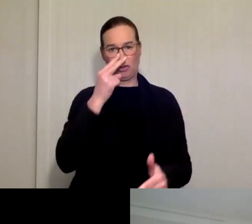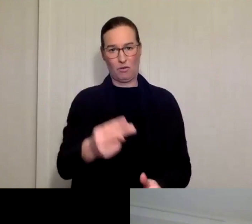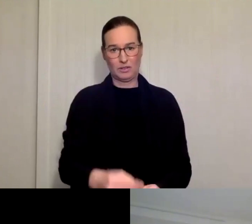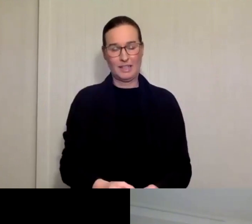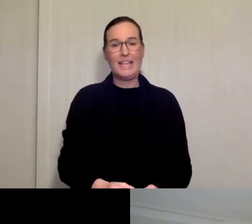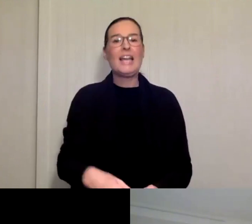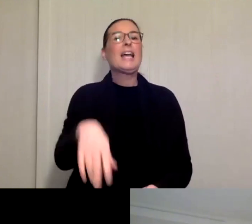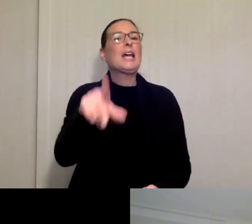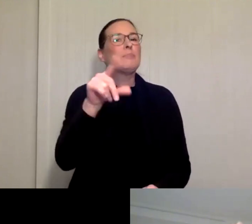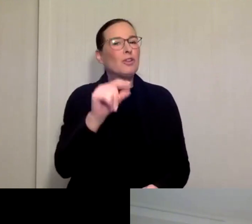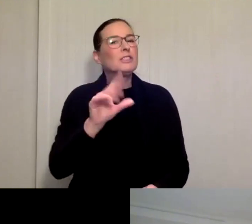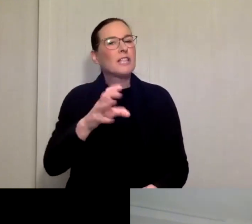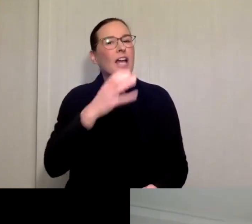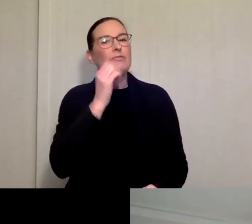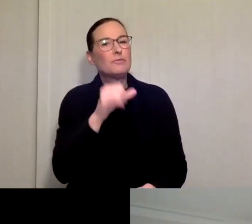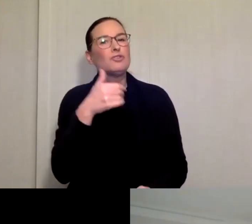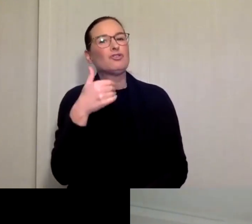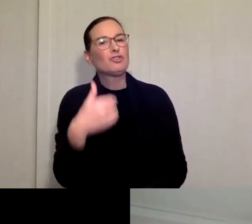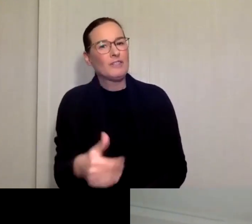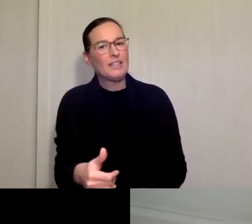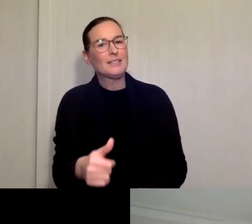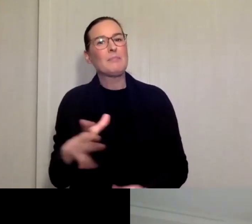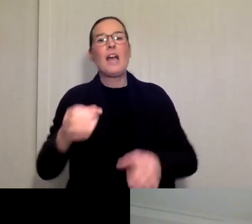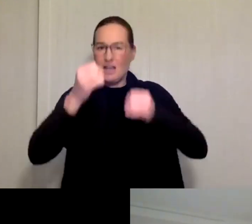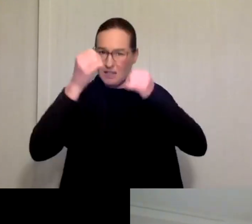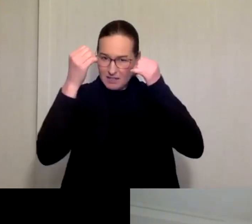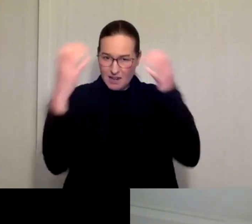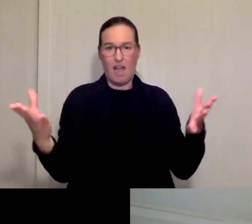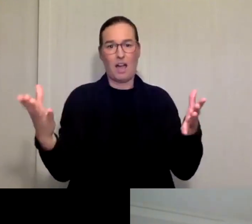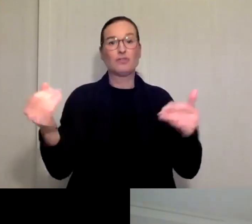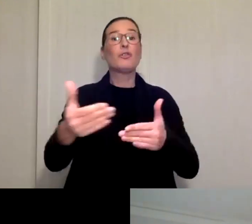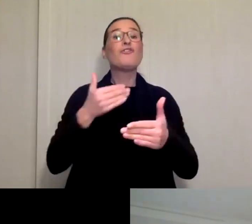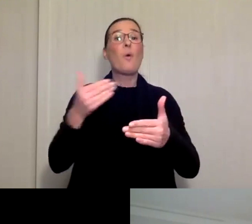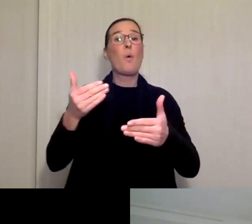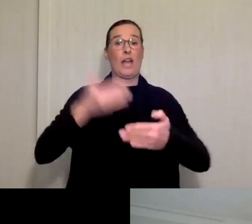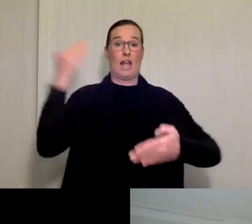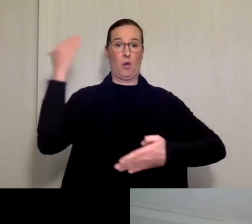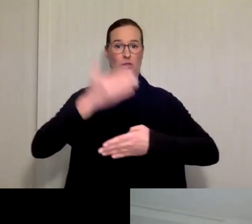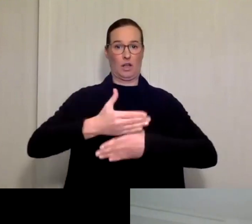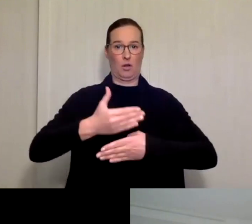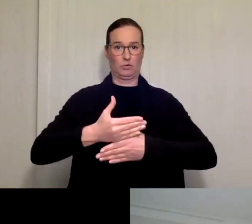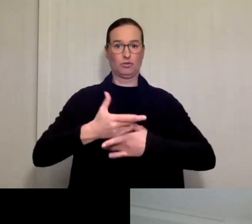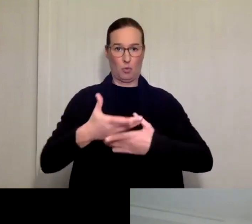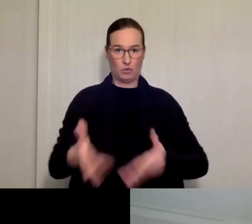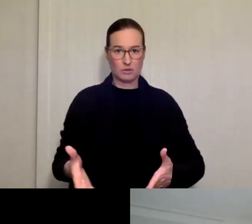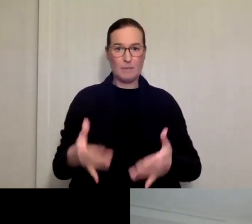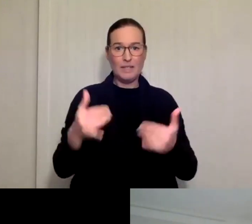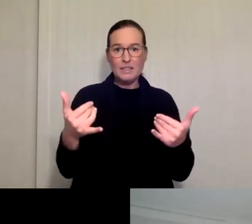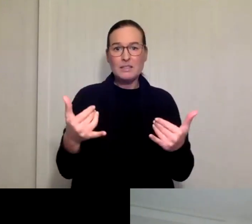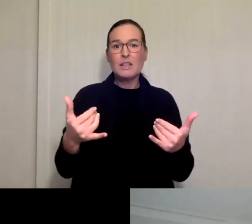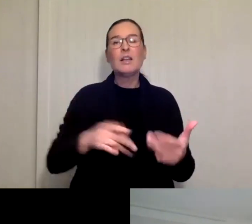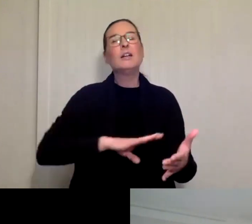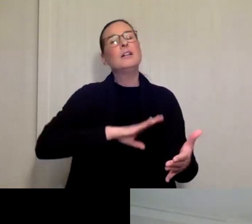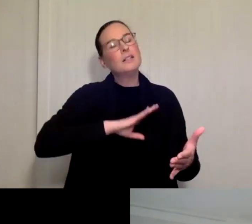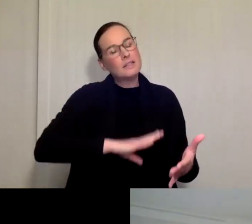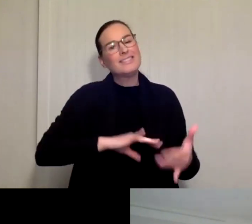liebsten lieber gehabt, deutlich herunterzufahren. Und sind froh, dass es jetzt soweit ist, aber